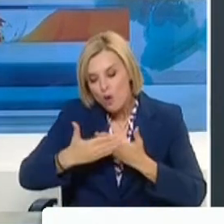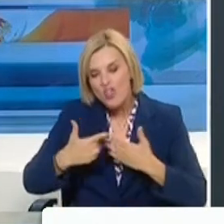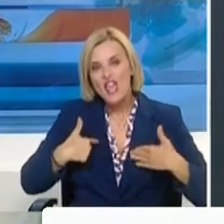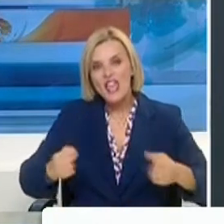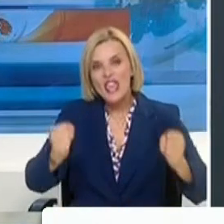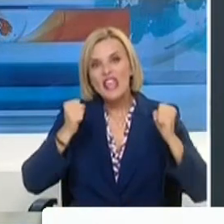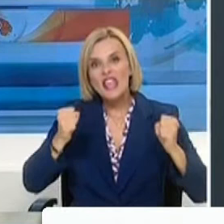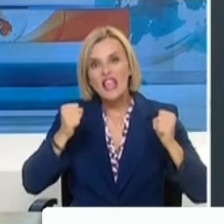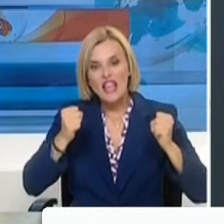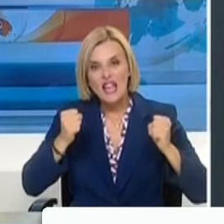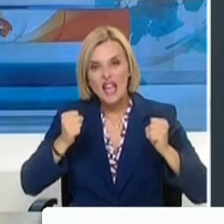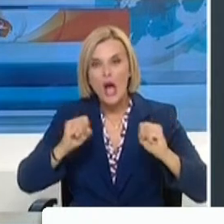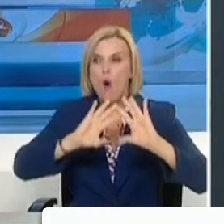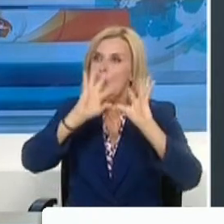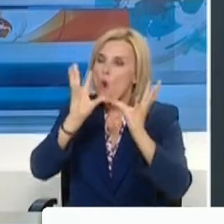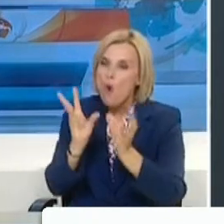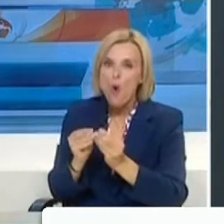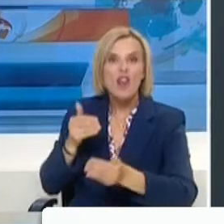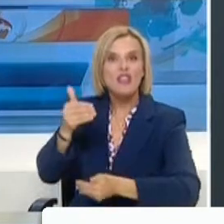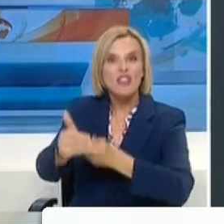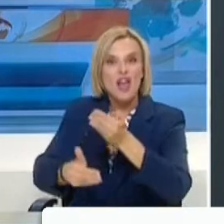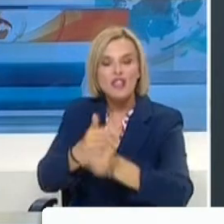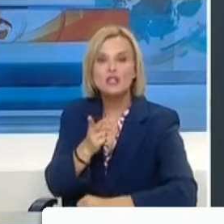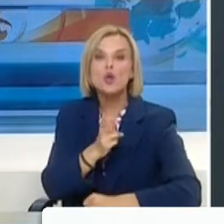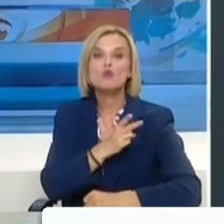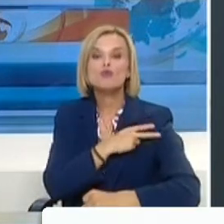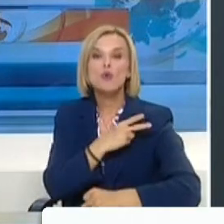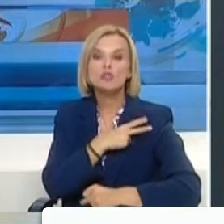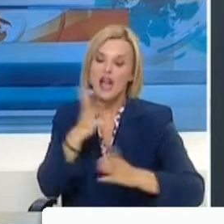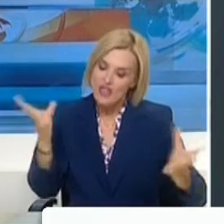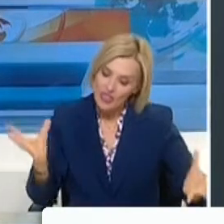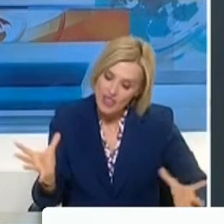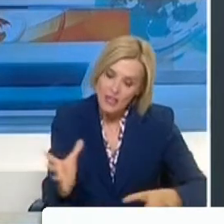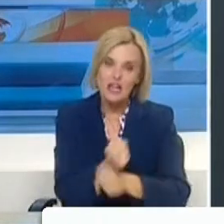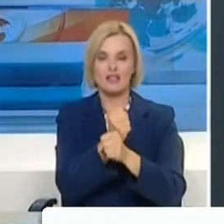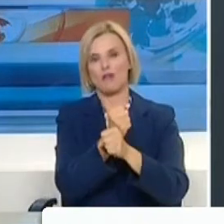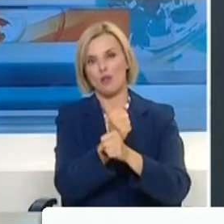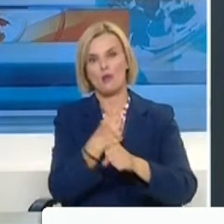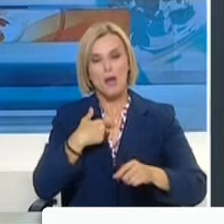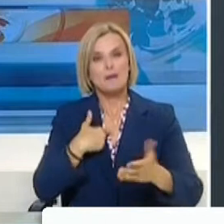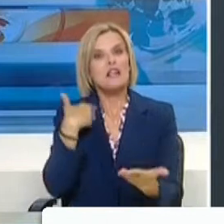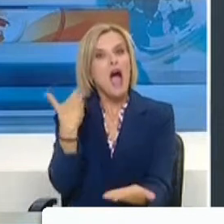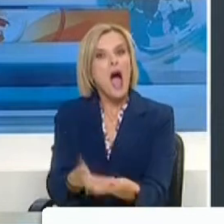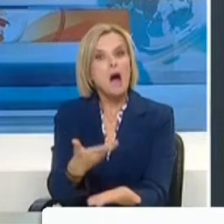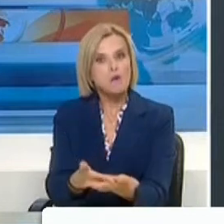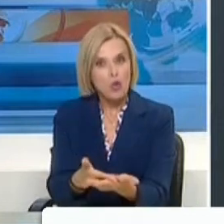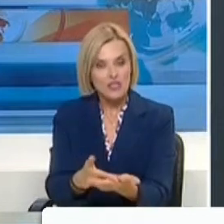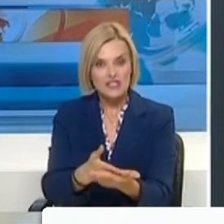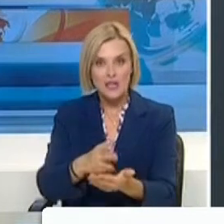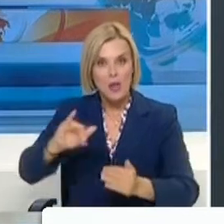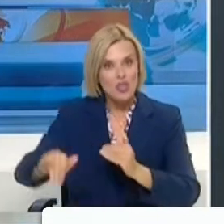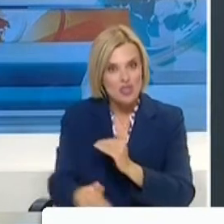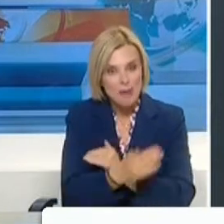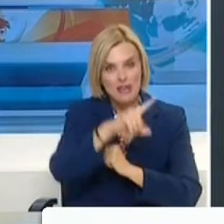ολοκληρώσουμε το σχέδιο άρσης των μέτρων χωρίς απρόοπτα, ότι θα συνεχίσουμε και σε αυτό το στάδιο να αποδεικνύουμε ότι από τις δυσκολίες βγαίνουμε πάντα πιο